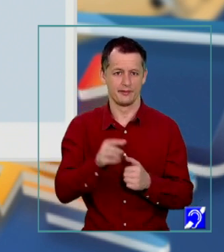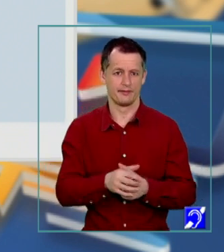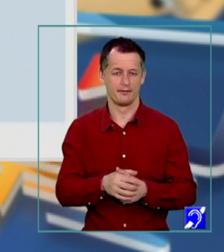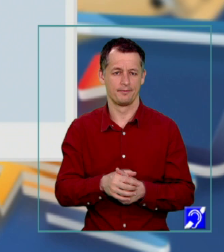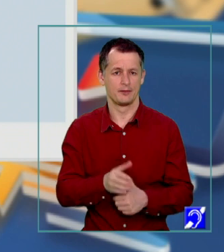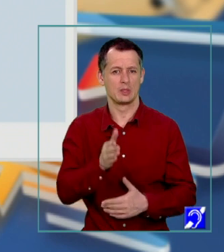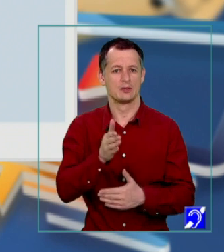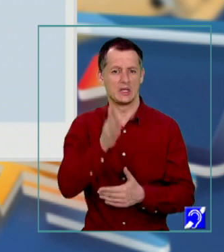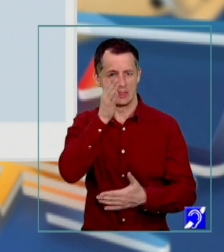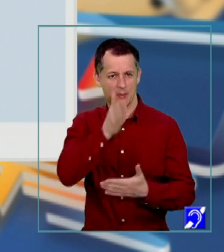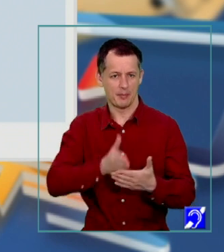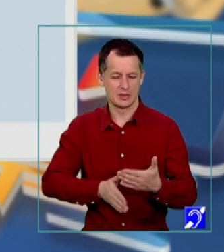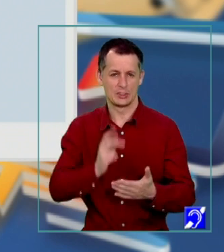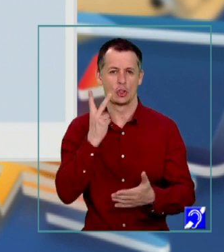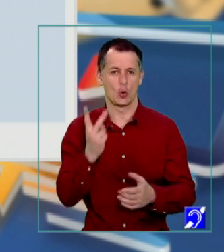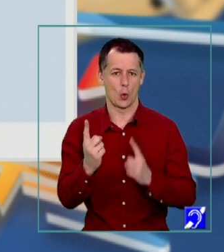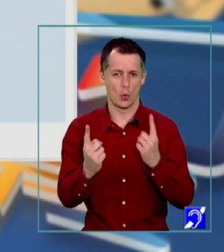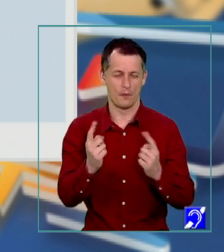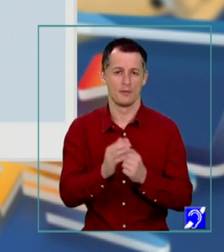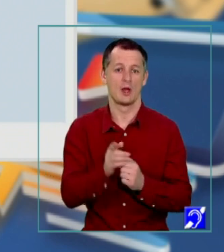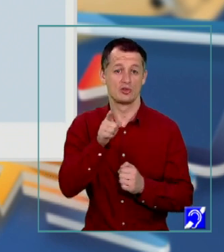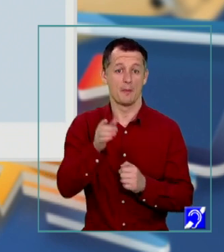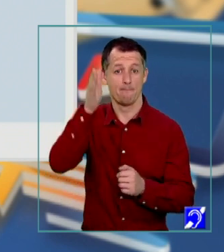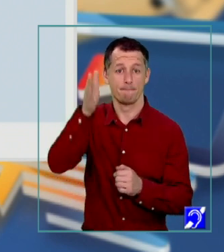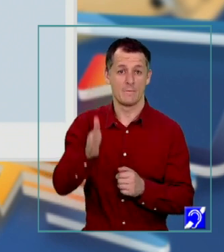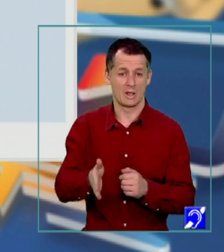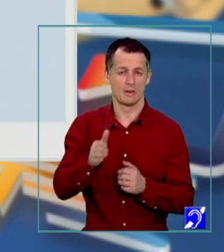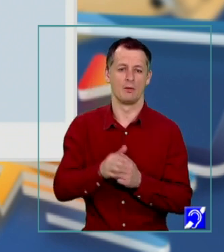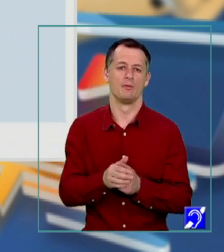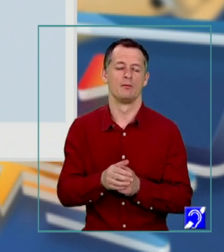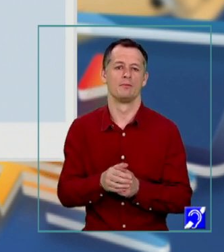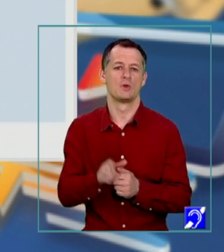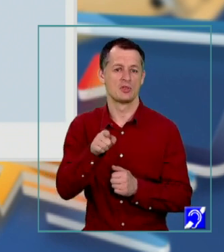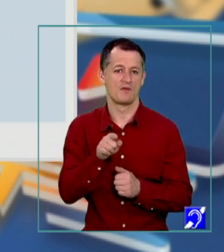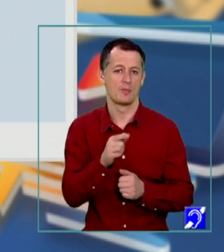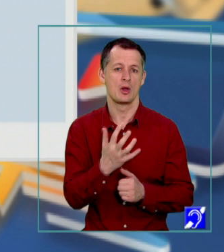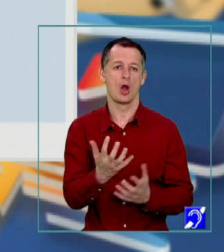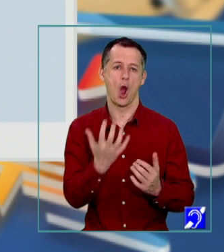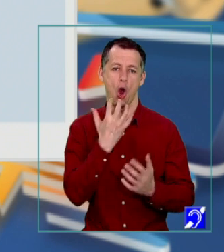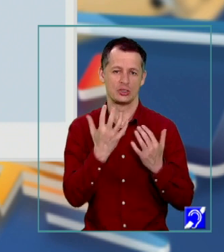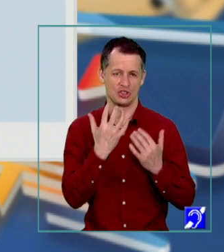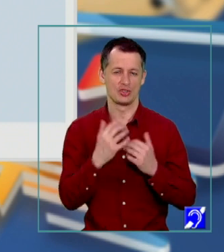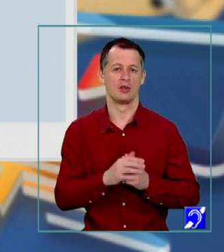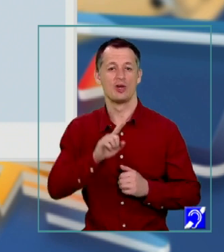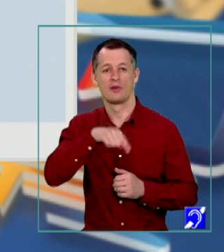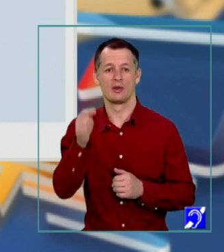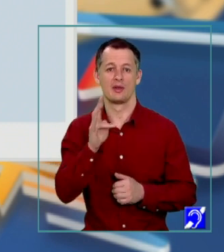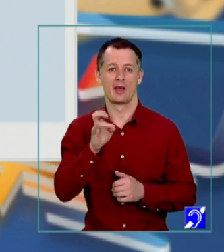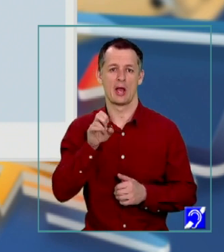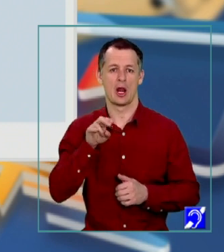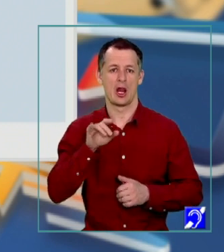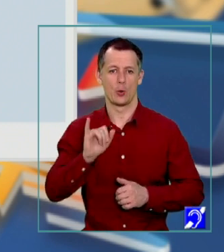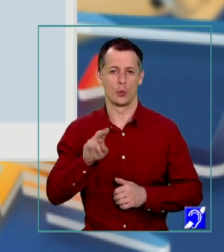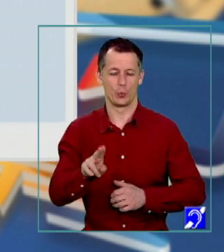separat, împărțit în două printr-un perete. Aici avem oxigen, heliu. În momentul în